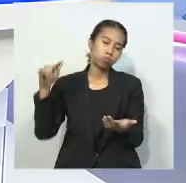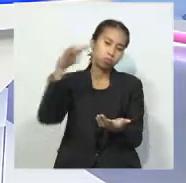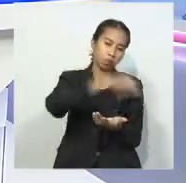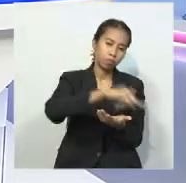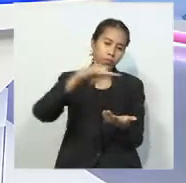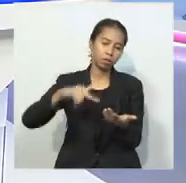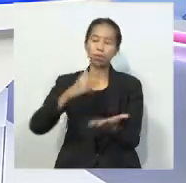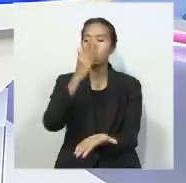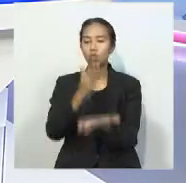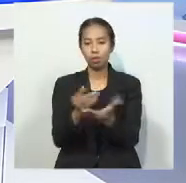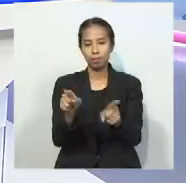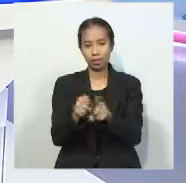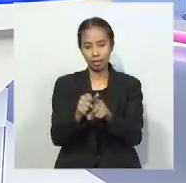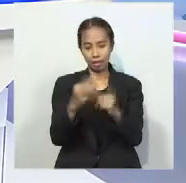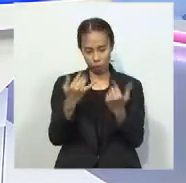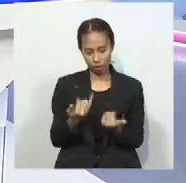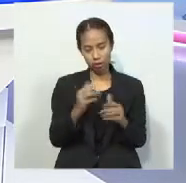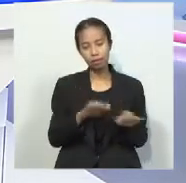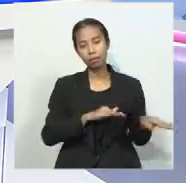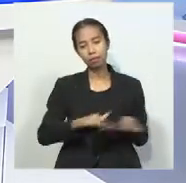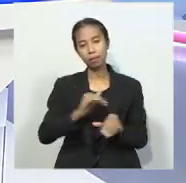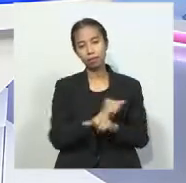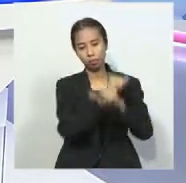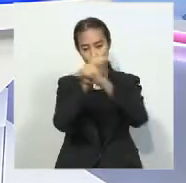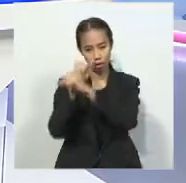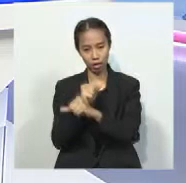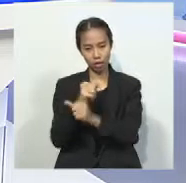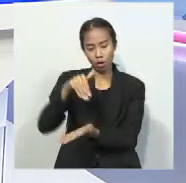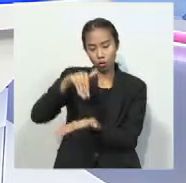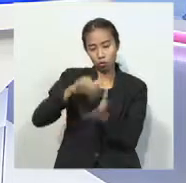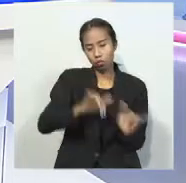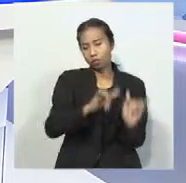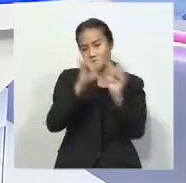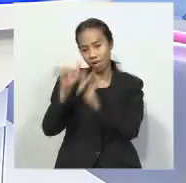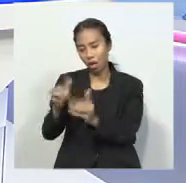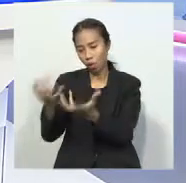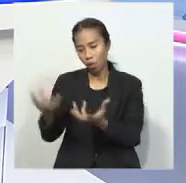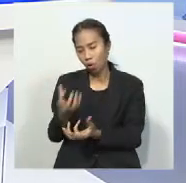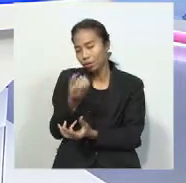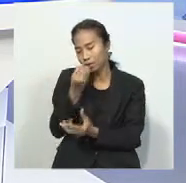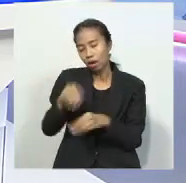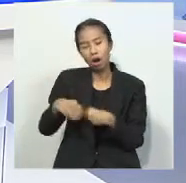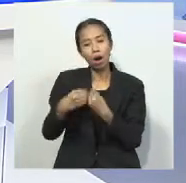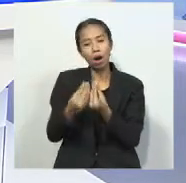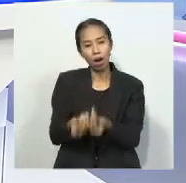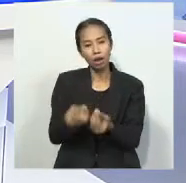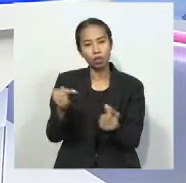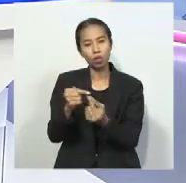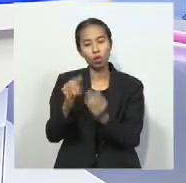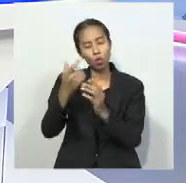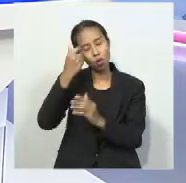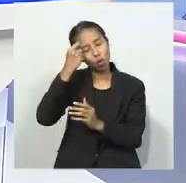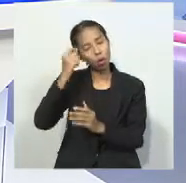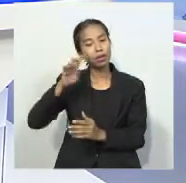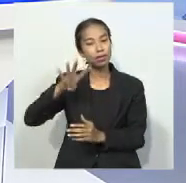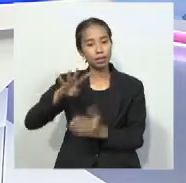ขณะที่ทุกหน่วยงานค่ะก็พร้อมรับมือเช่นเดียวกันมีการตั้งศูนย์อพยพและเตรียมอาหารให้เพียงพอสำหรับ4วัน